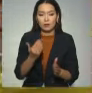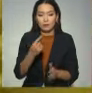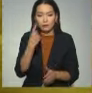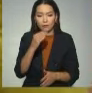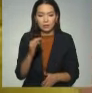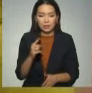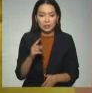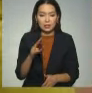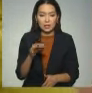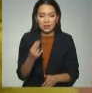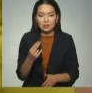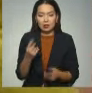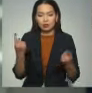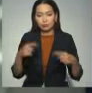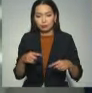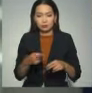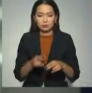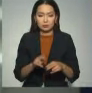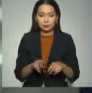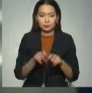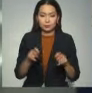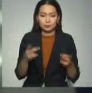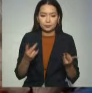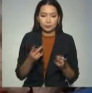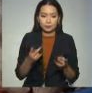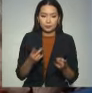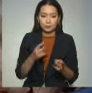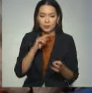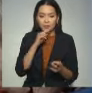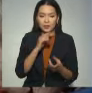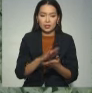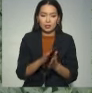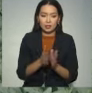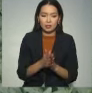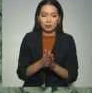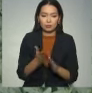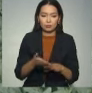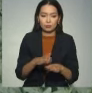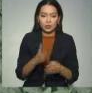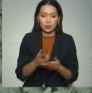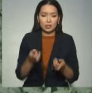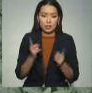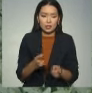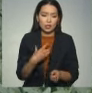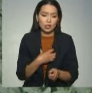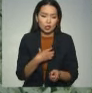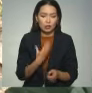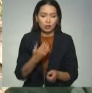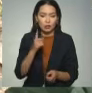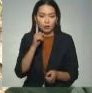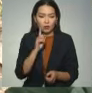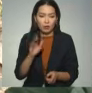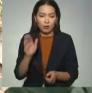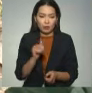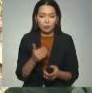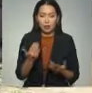лиц. Вместо граждан нужно кредитовать бизнес, то есть реальную экономику, считает президент. Вот кто действительно нуждается в доступных займах,